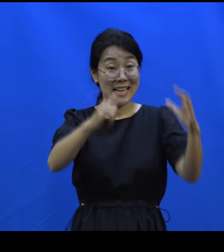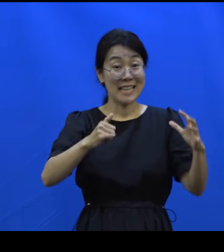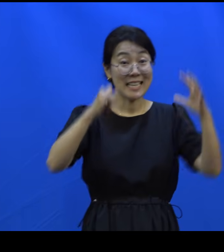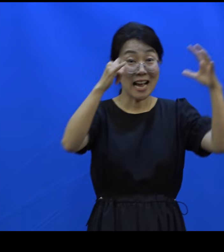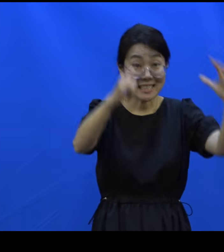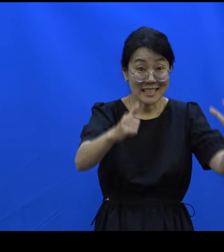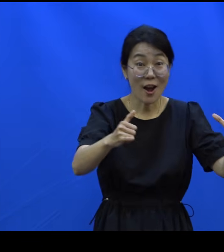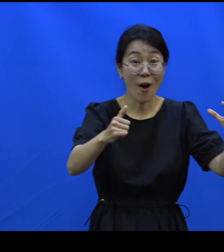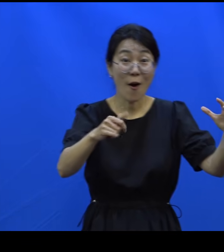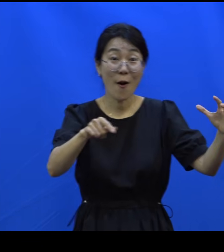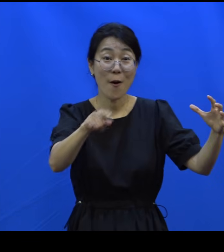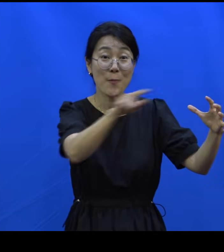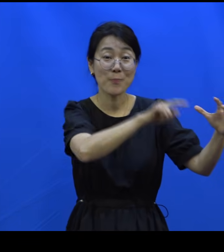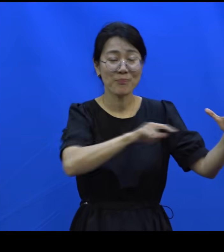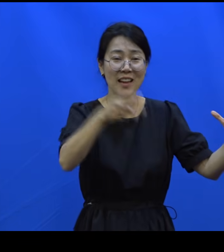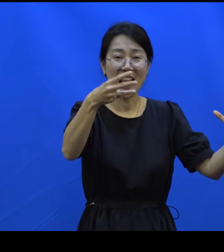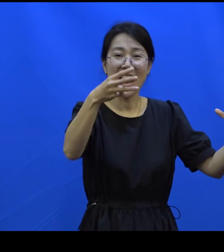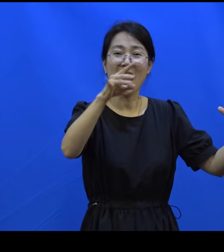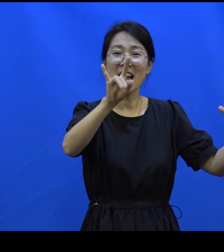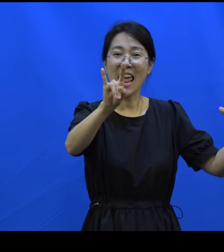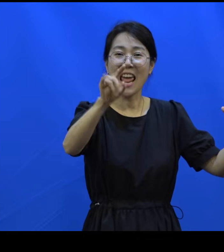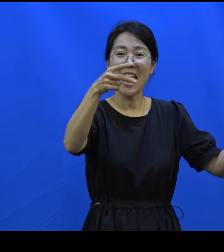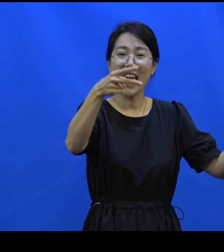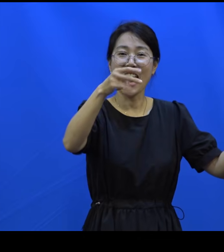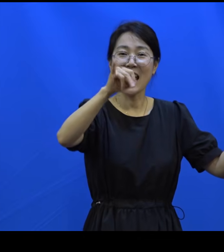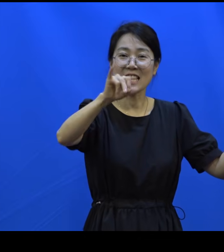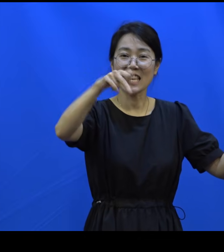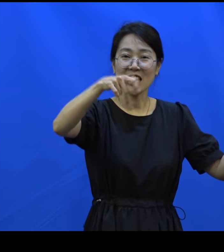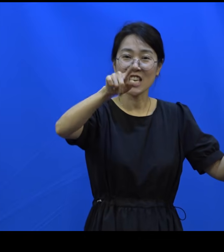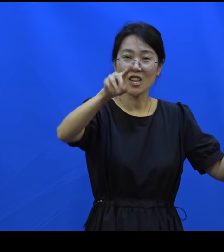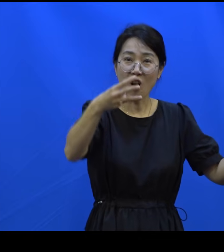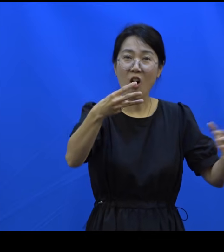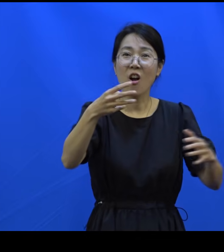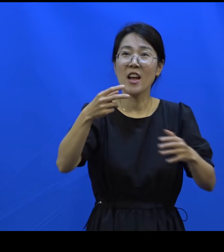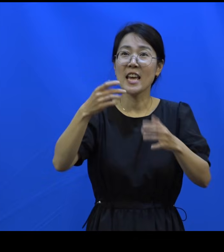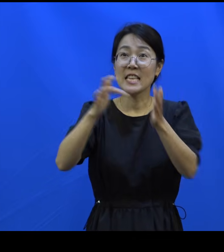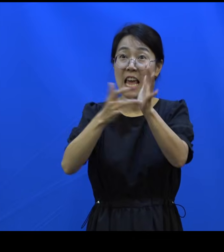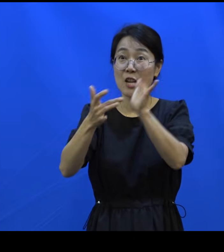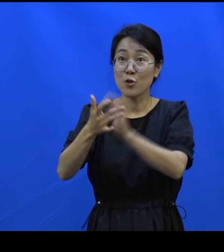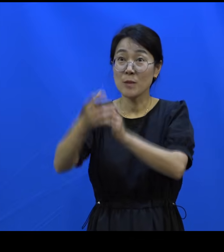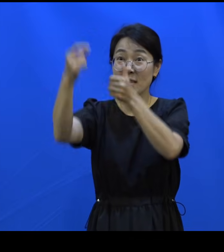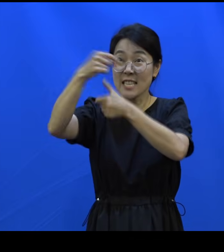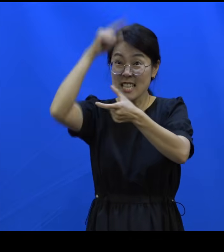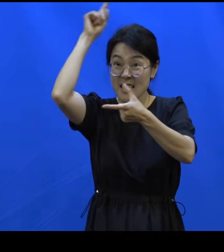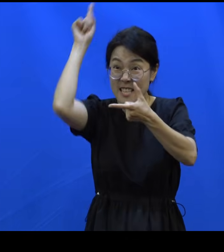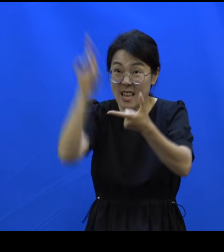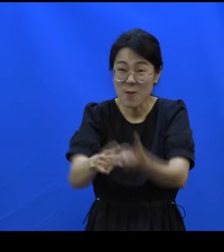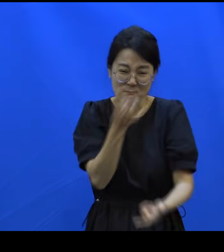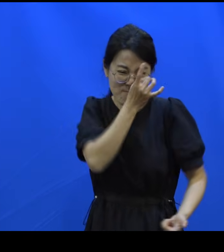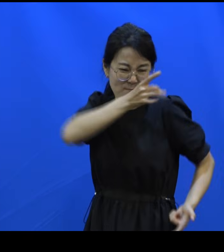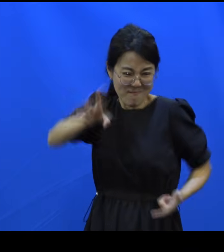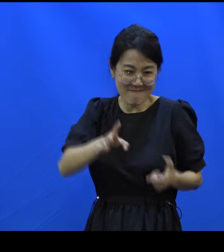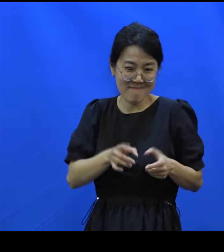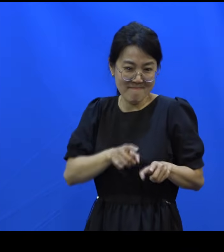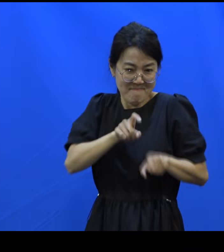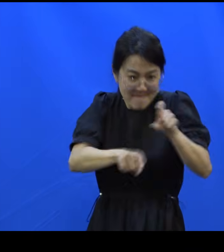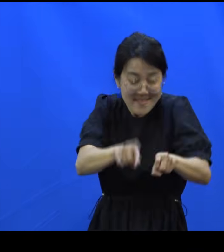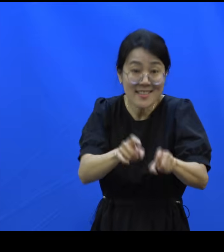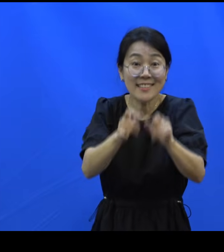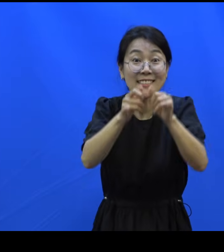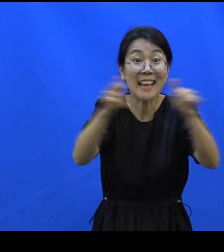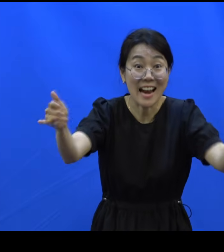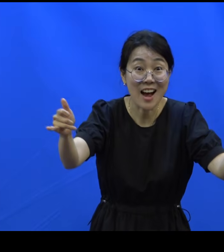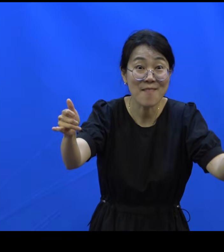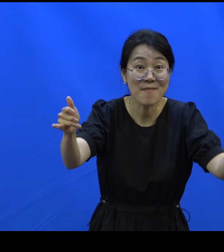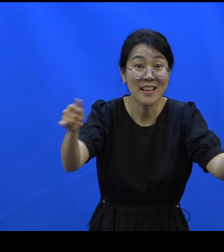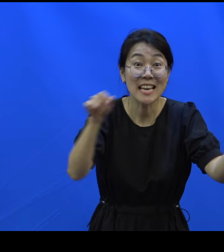도무지 찾아오기 힘든 레디컬한 크리스찬들이 한 사람이 필요해요. 그들은 세상 속에 보면 정상이 아닌 것 같은데